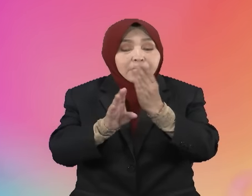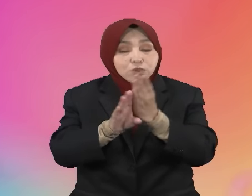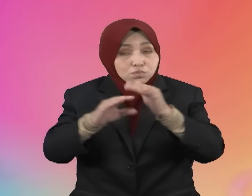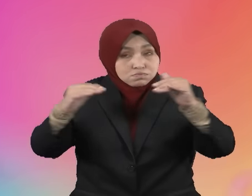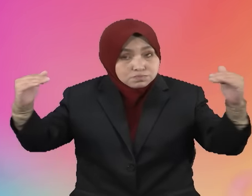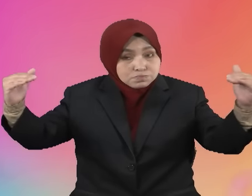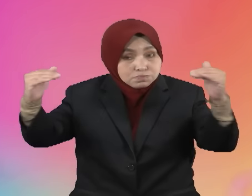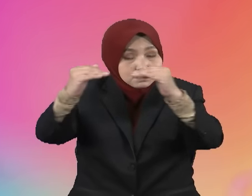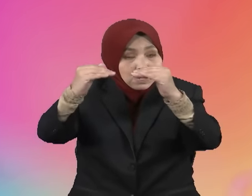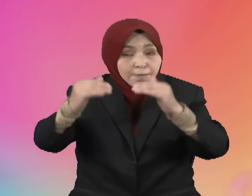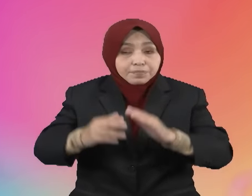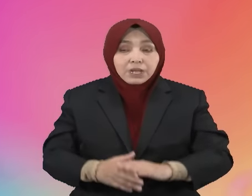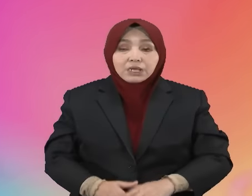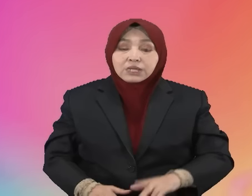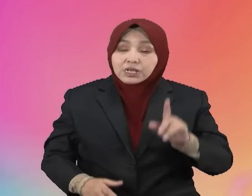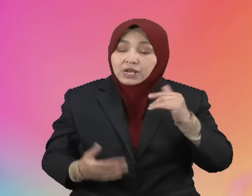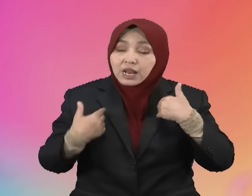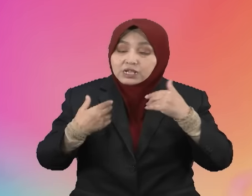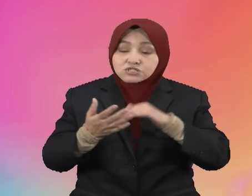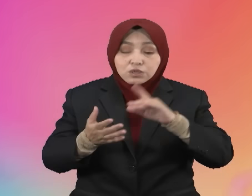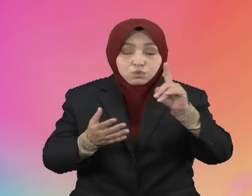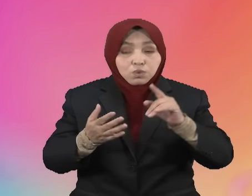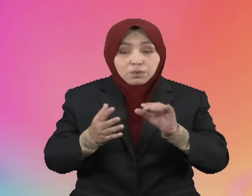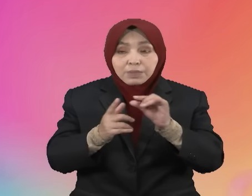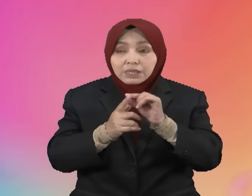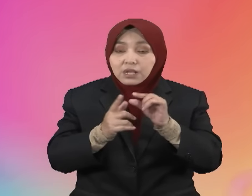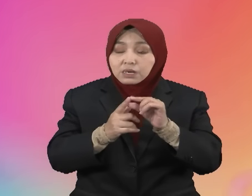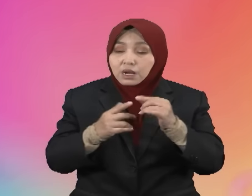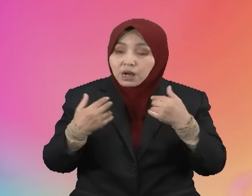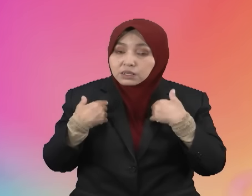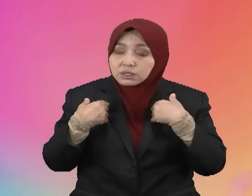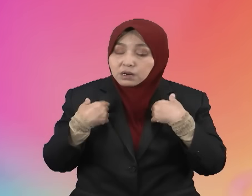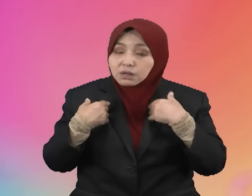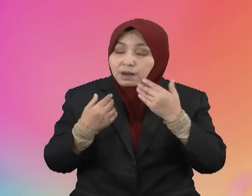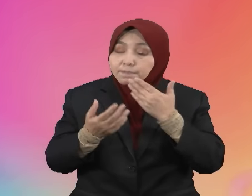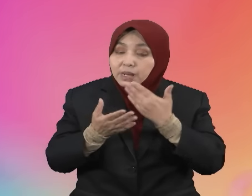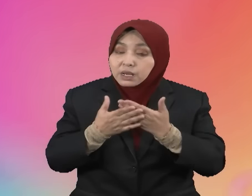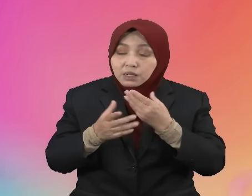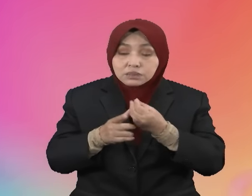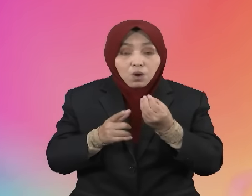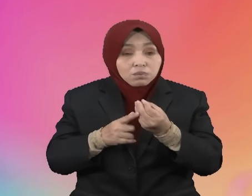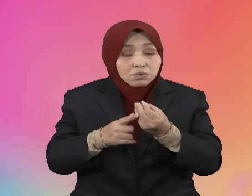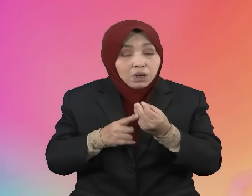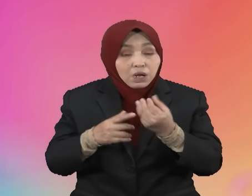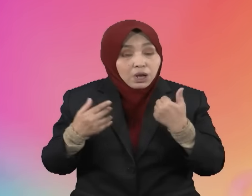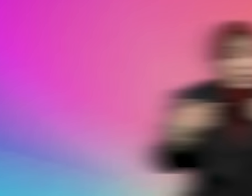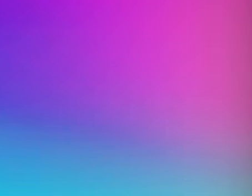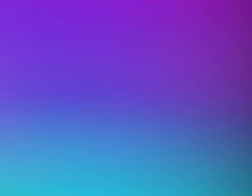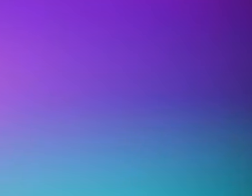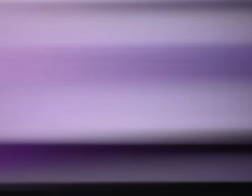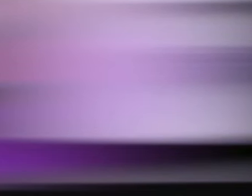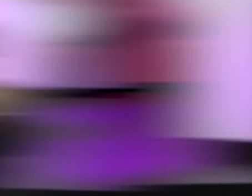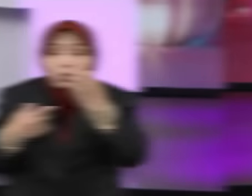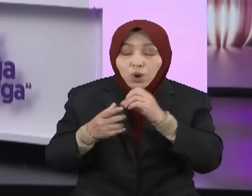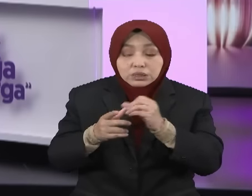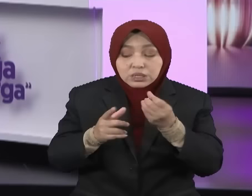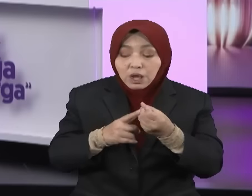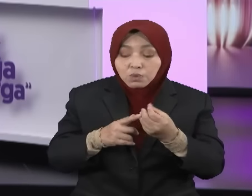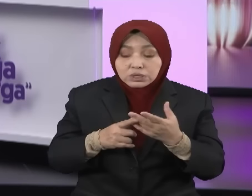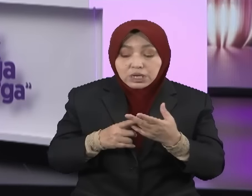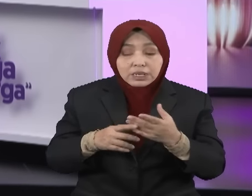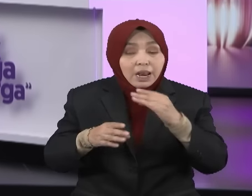maksudnya satu tahap. Dia ada satu lagi istilah kita akan jumpa. Ajakan, ajakan yang baik ke saat temu sama, atau ada ajakan yang elok ke, positif ke negatif?